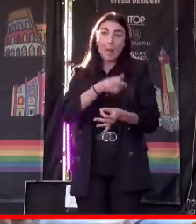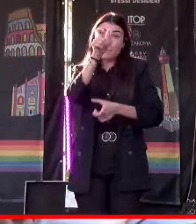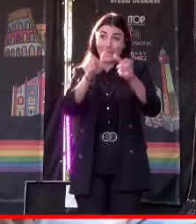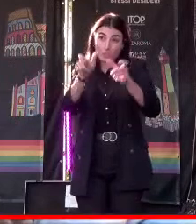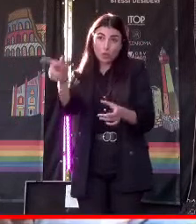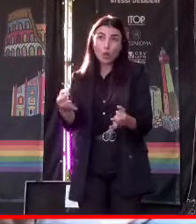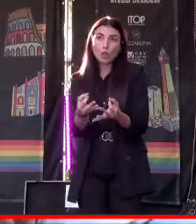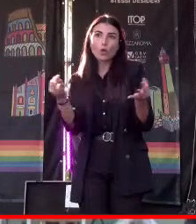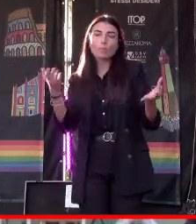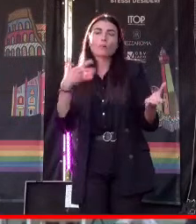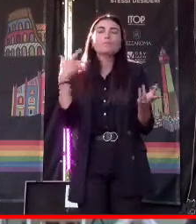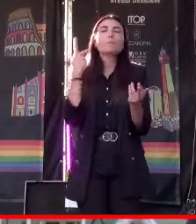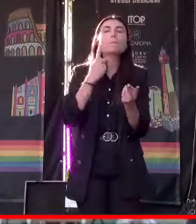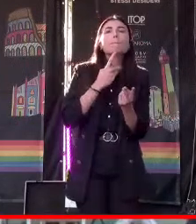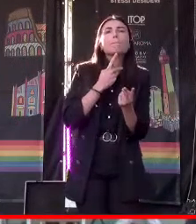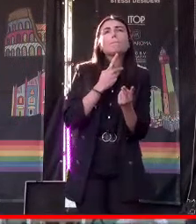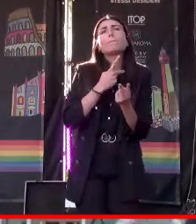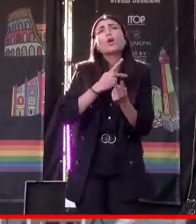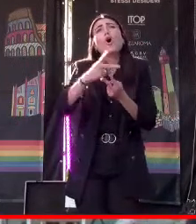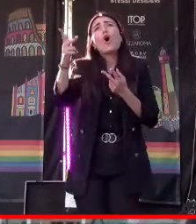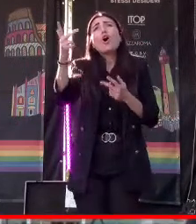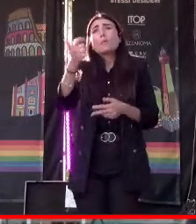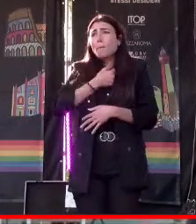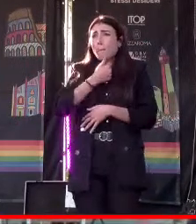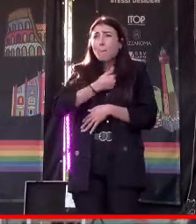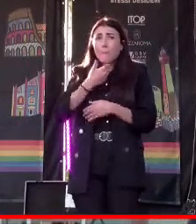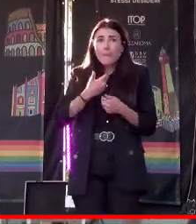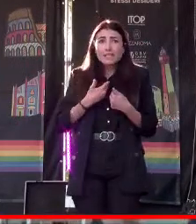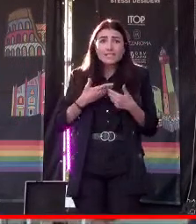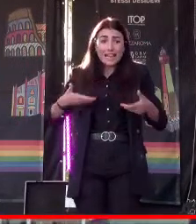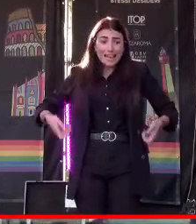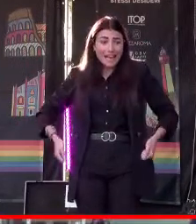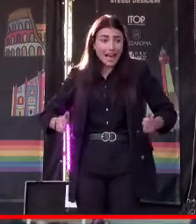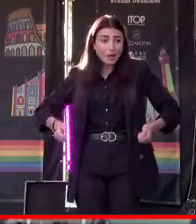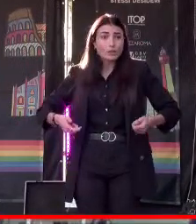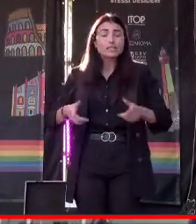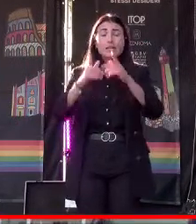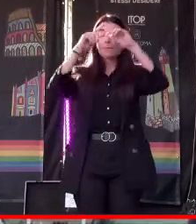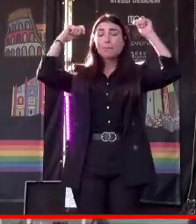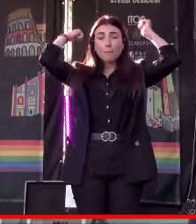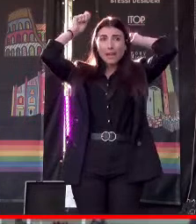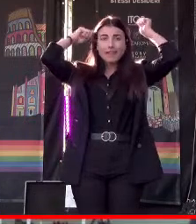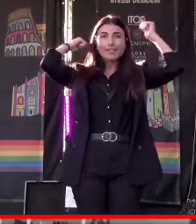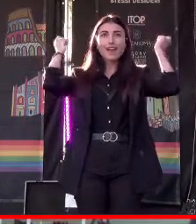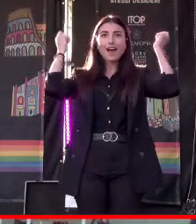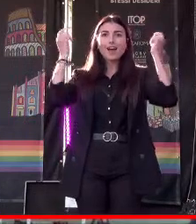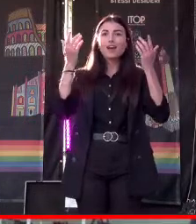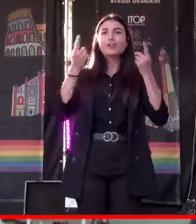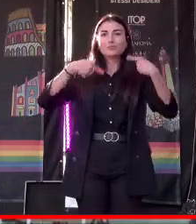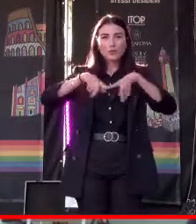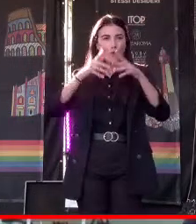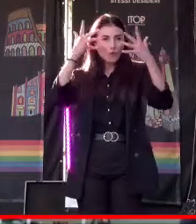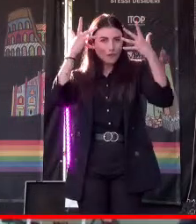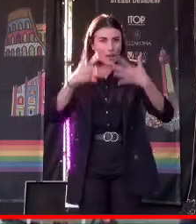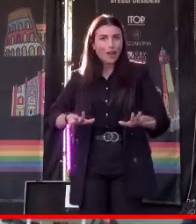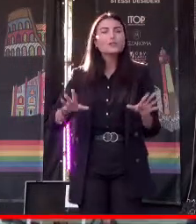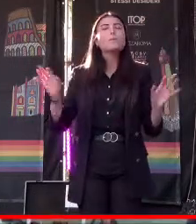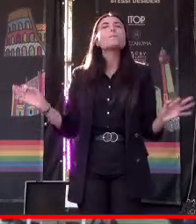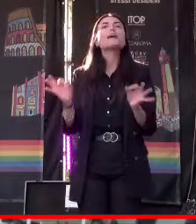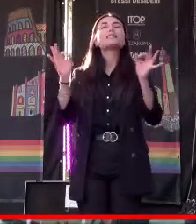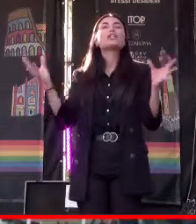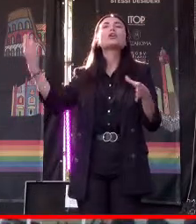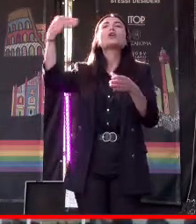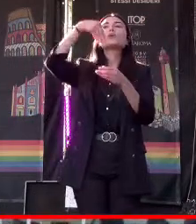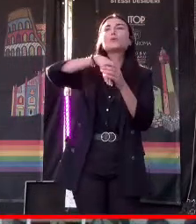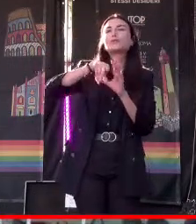provare con se stessi sulle carrozzine, bendati, quello che abbiamo fatto nella passeggiata inclusiva, quindi